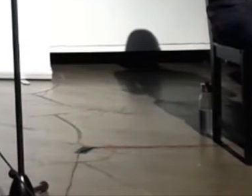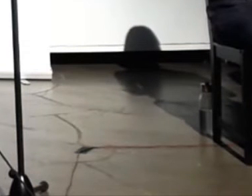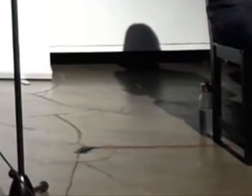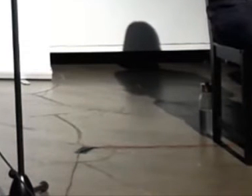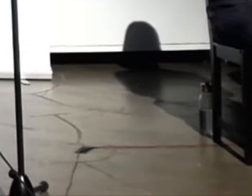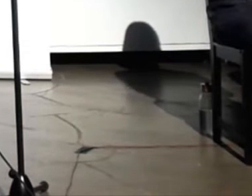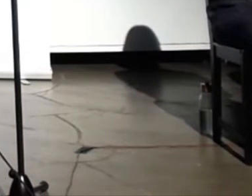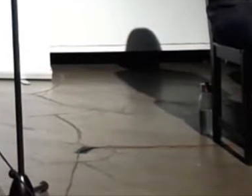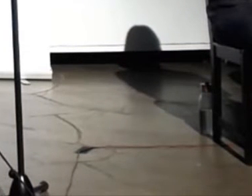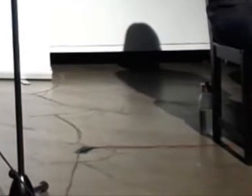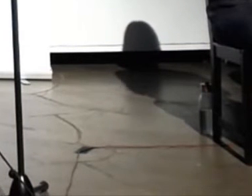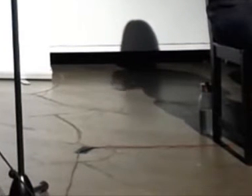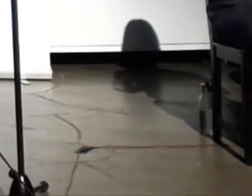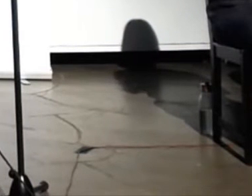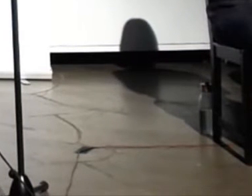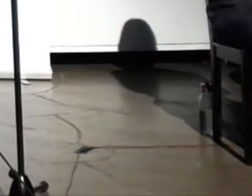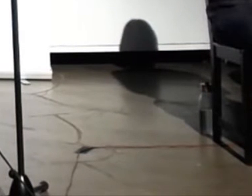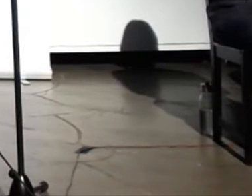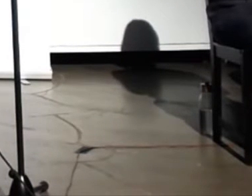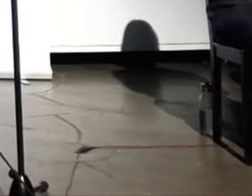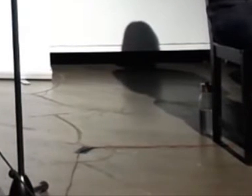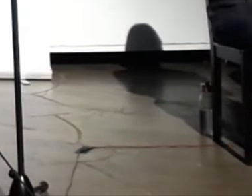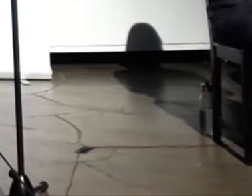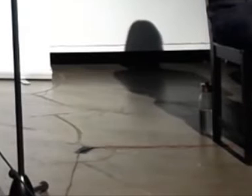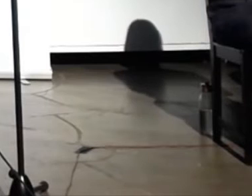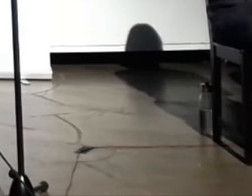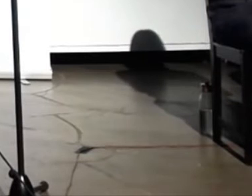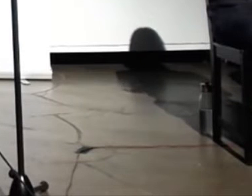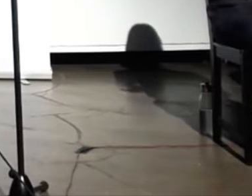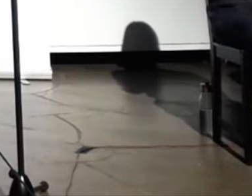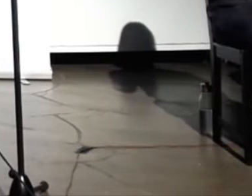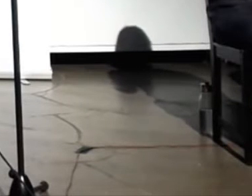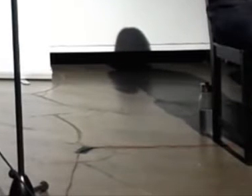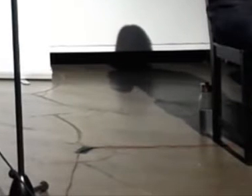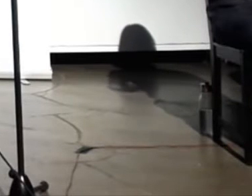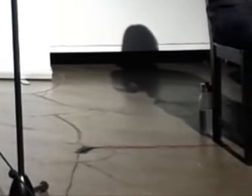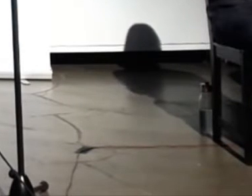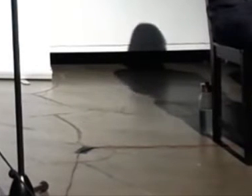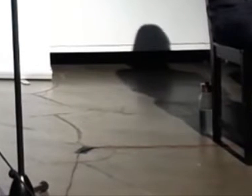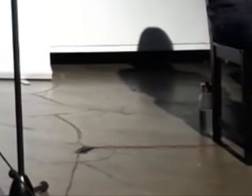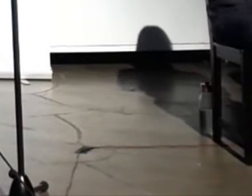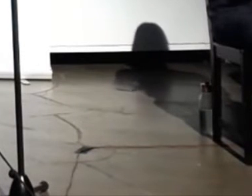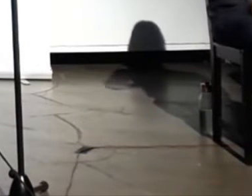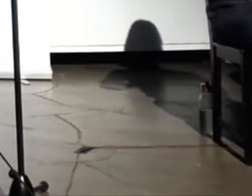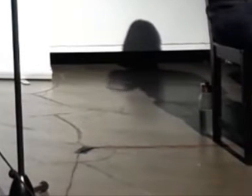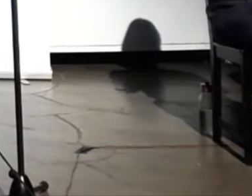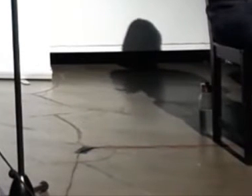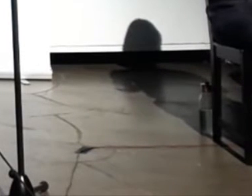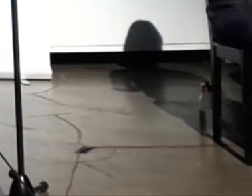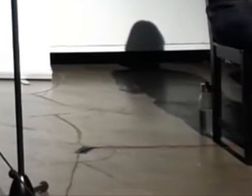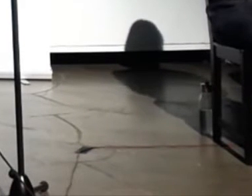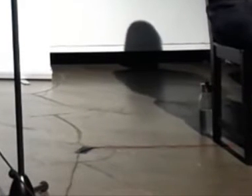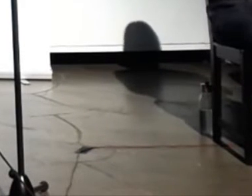Sähköpostilla tai Facebook-sivulle tulla tai seurata sitten meidän verkkosivuilta ajankohtaisia uutisia.